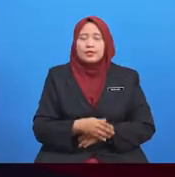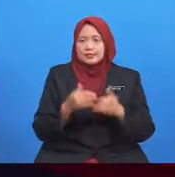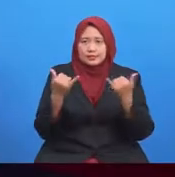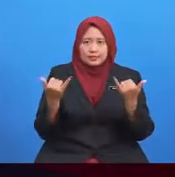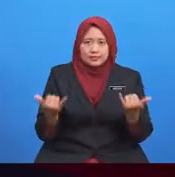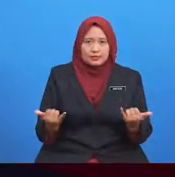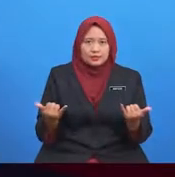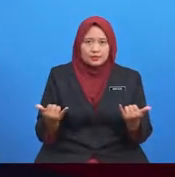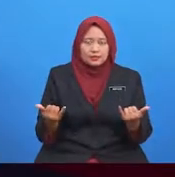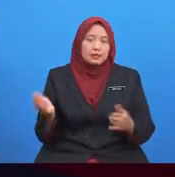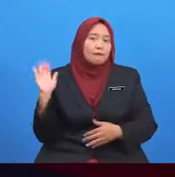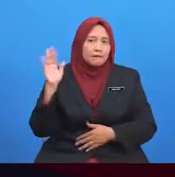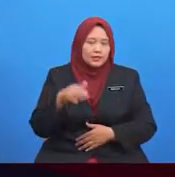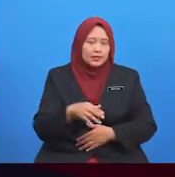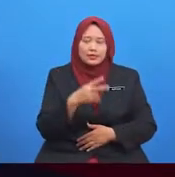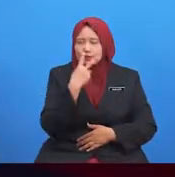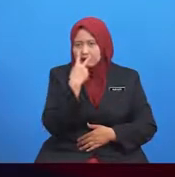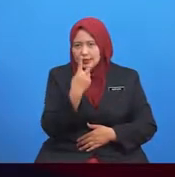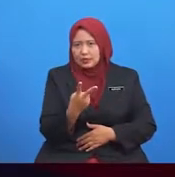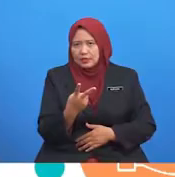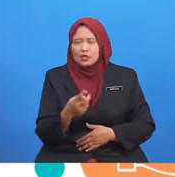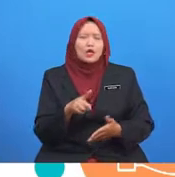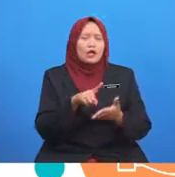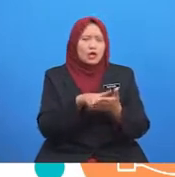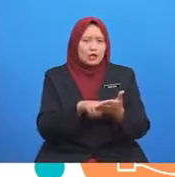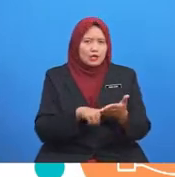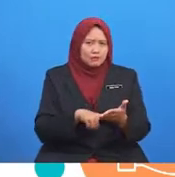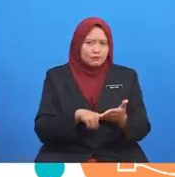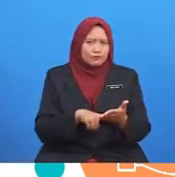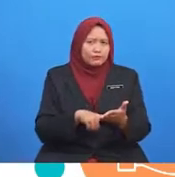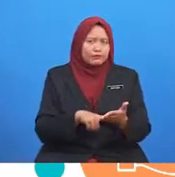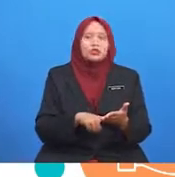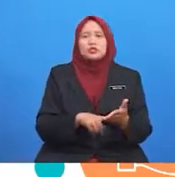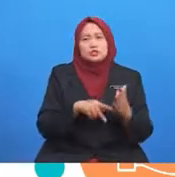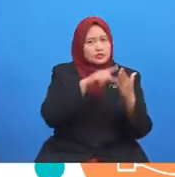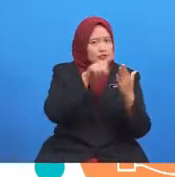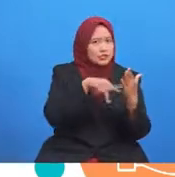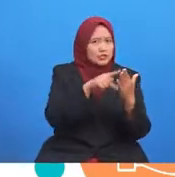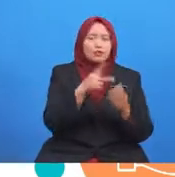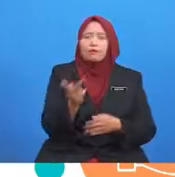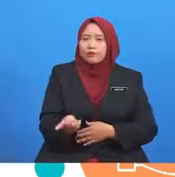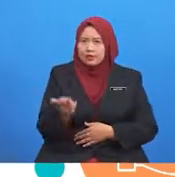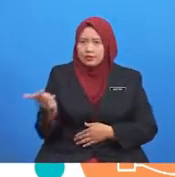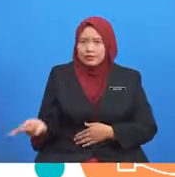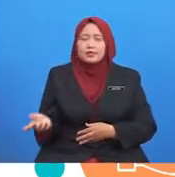Sekarang, mari kita teliti apakah itu kajian produk sedia ada.